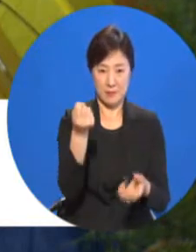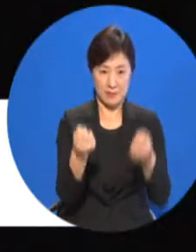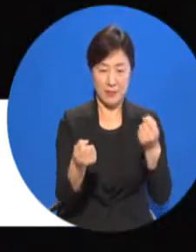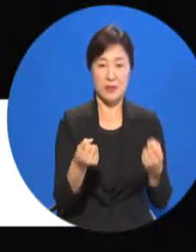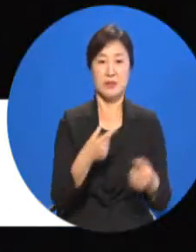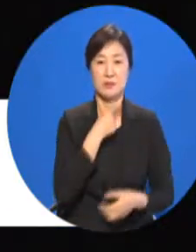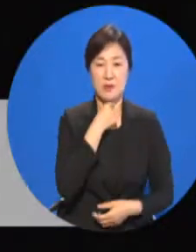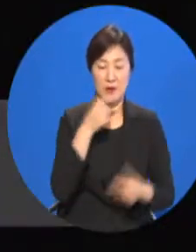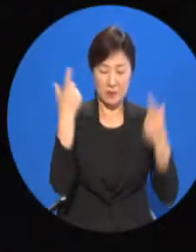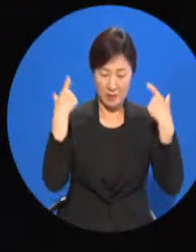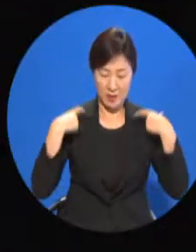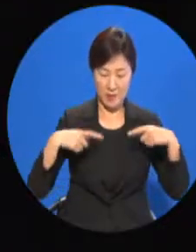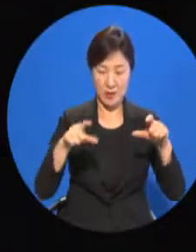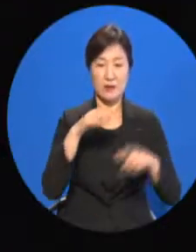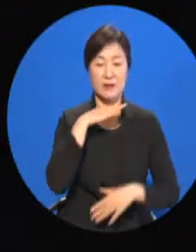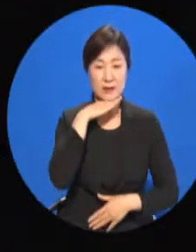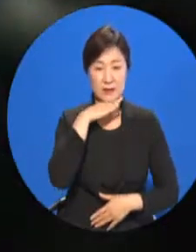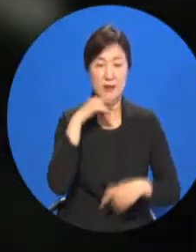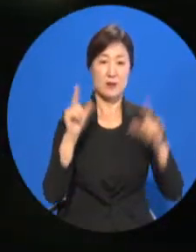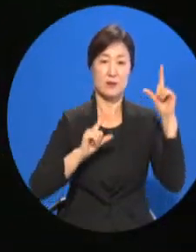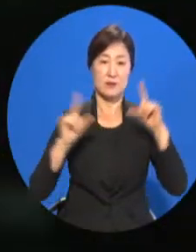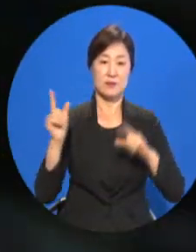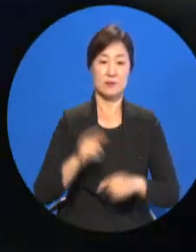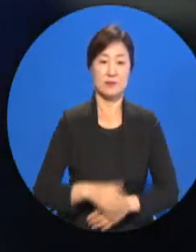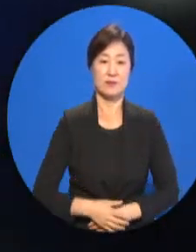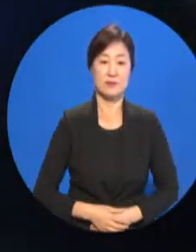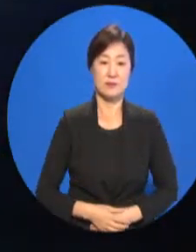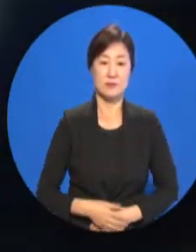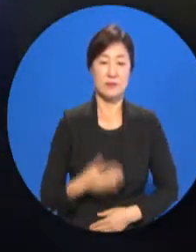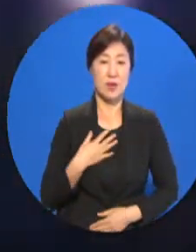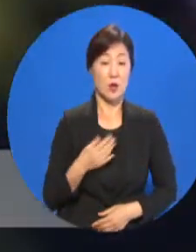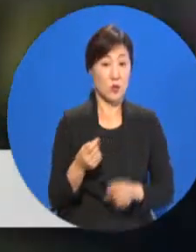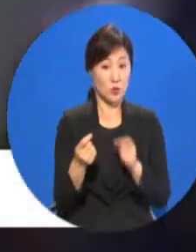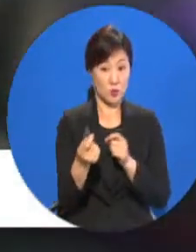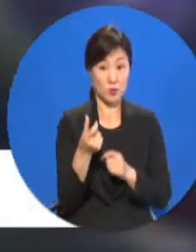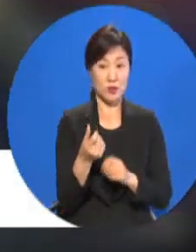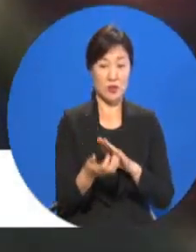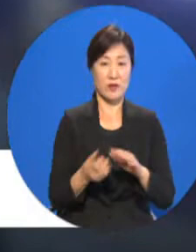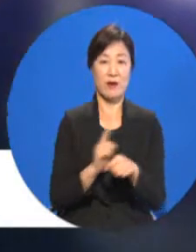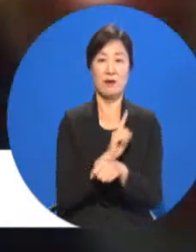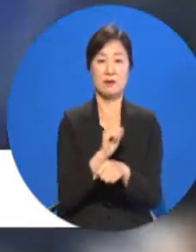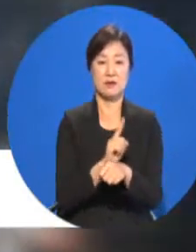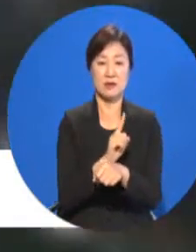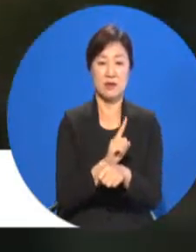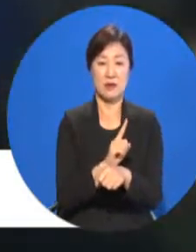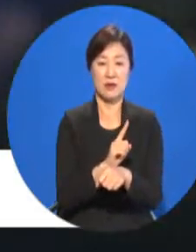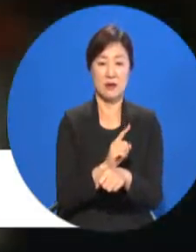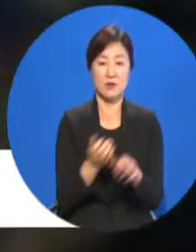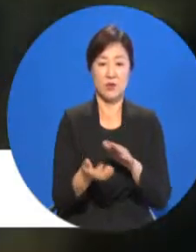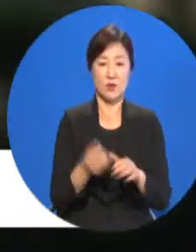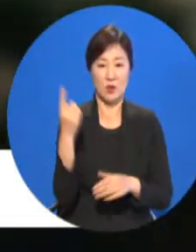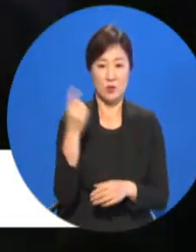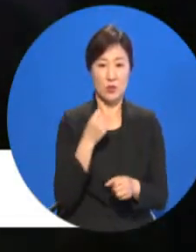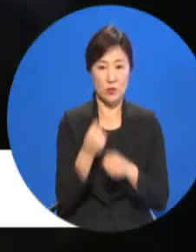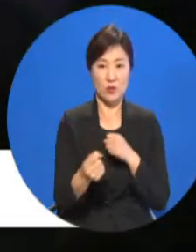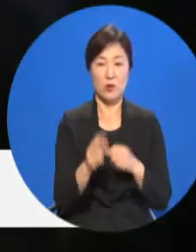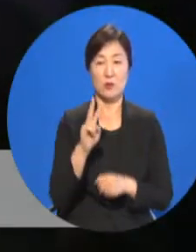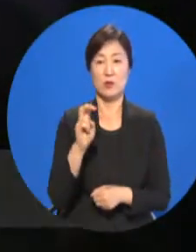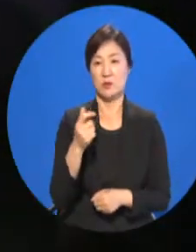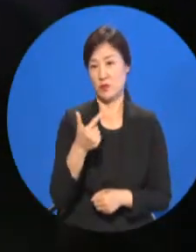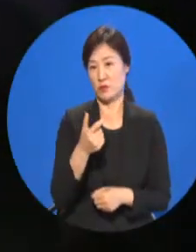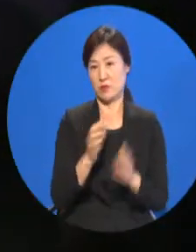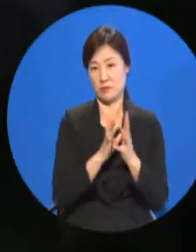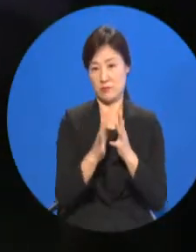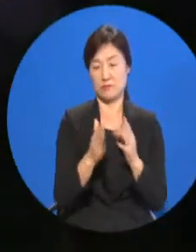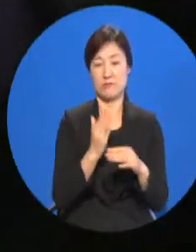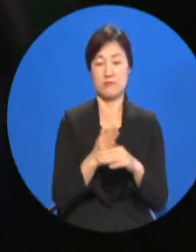위해 밤을 새워 기다리는 겁니다. 조금 공연이 왔어 한 시간. 한 시간. 건축 물건이네요. 자기